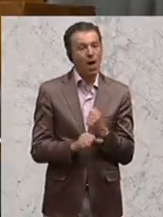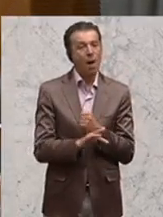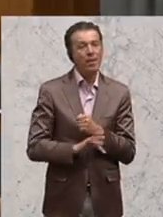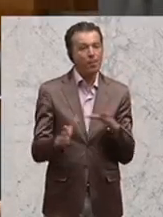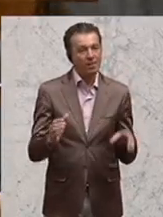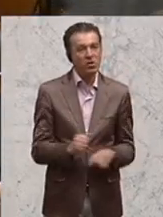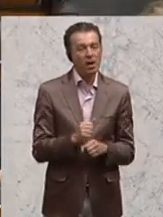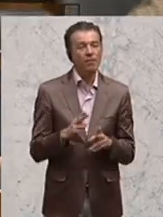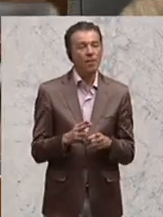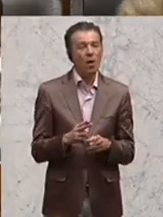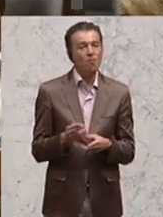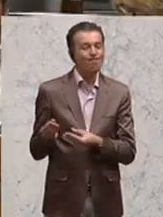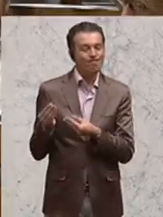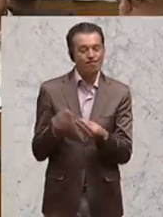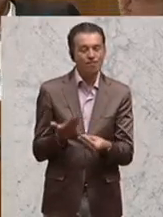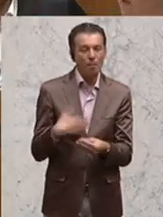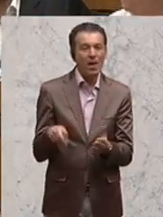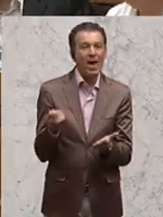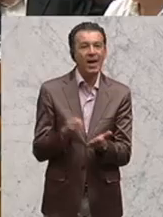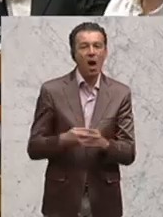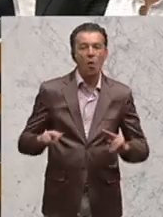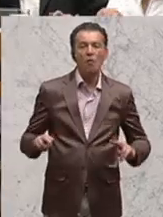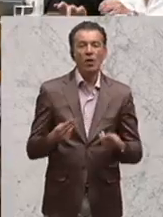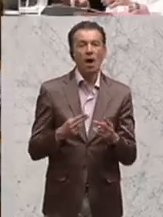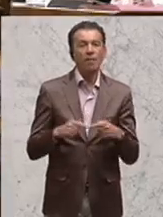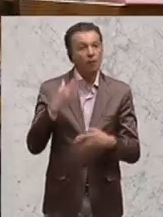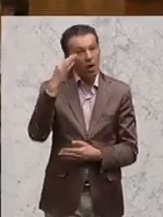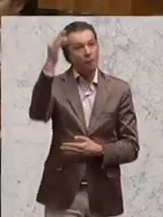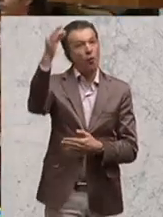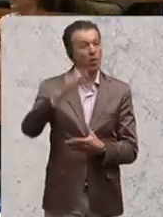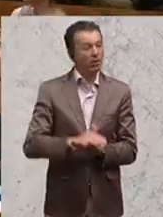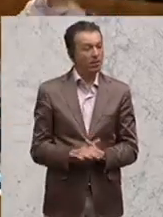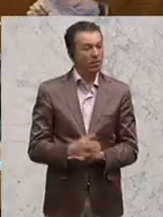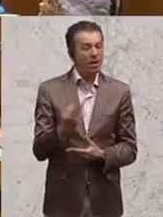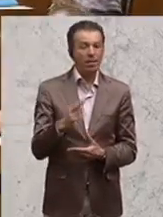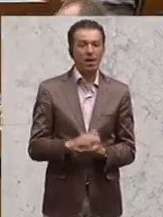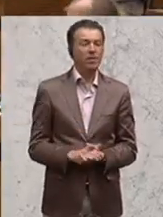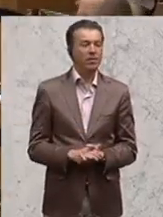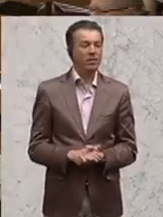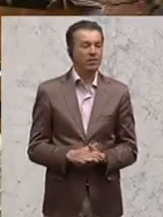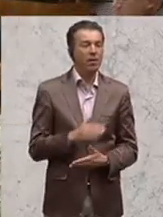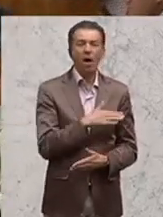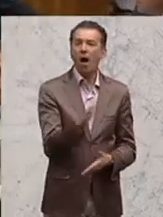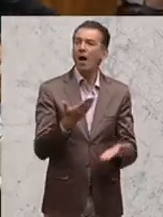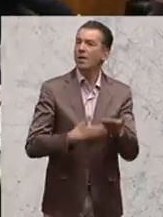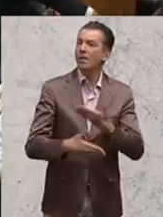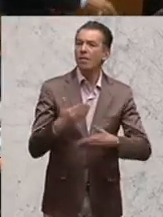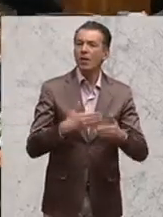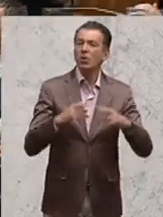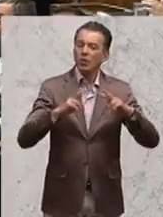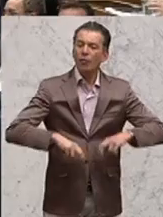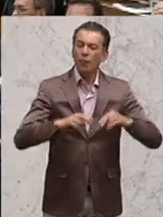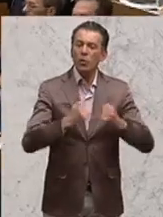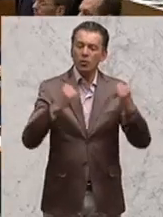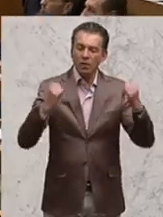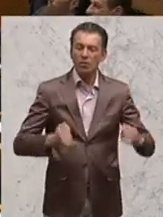weil sie mehr Kaufkraft bringt. Und das ist nicht etwas, was wir erfunden haben, sondern das wird eigentlich von allen Wirtschaftsforschungsinstituten